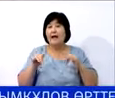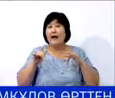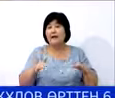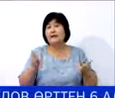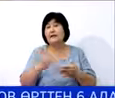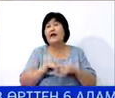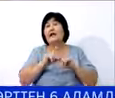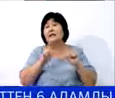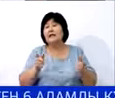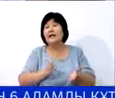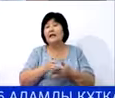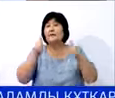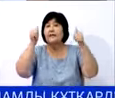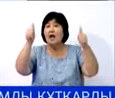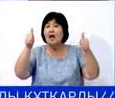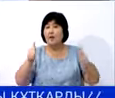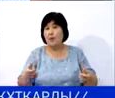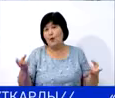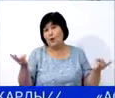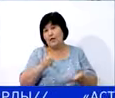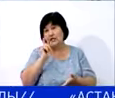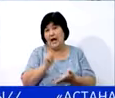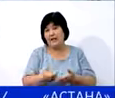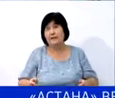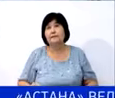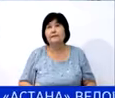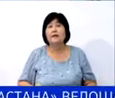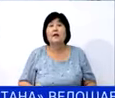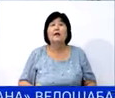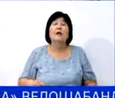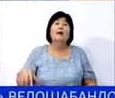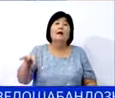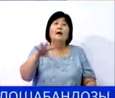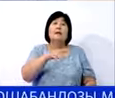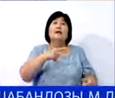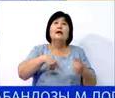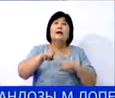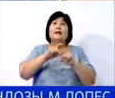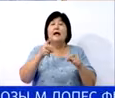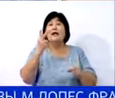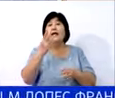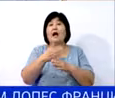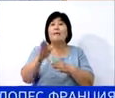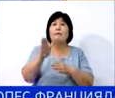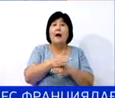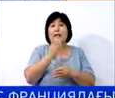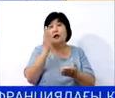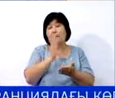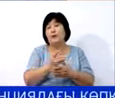шығарып, нысанның кіреберісіне іліп қоюы шарт. Порталда негізінен кәсіпкер нысандар 2 бағытқа бөлінген.